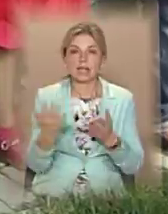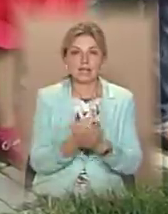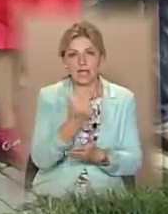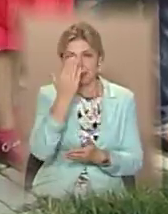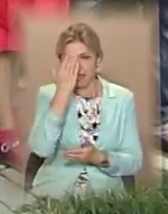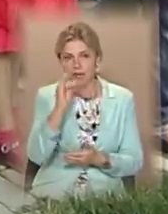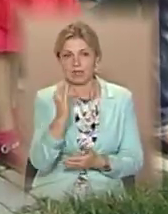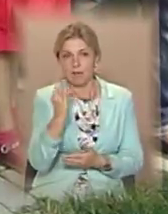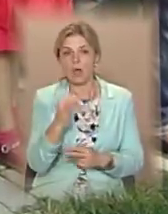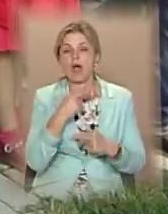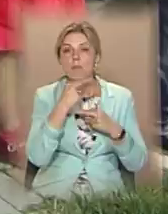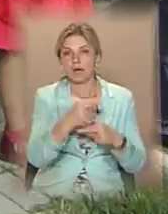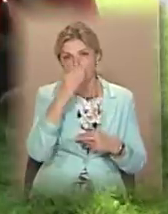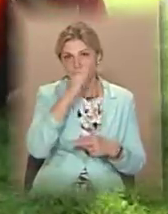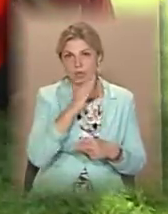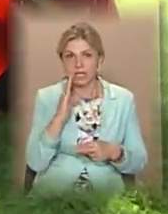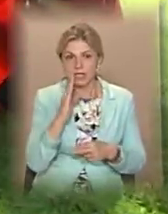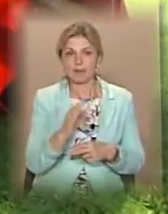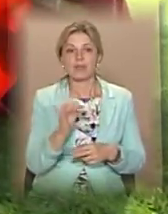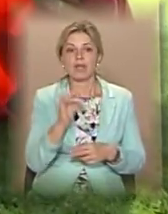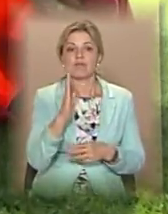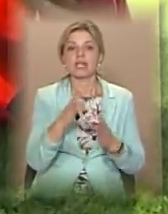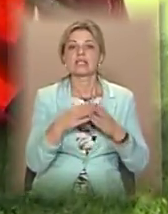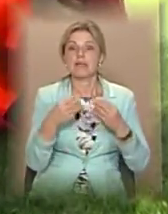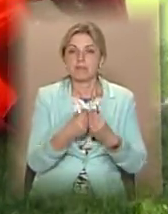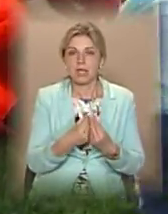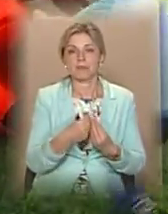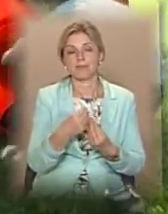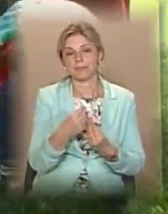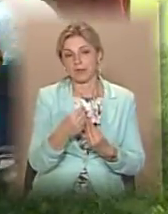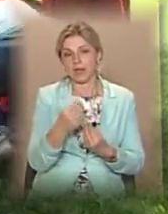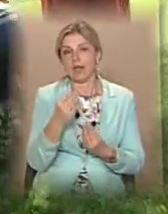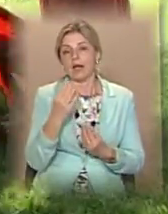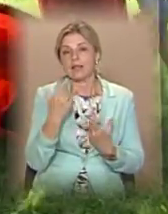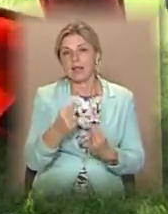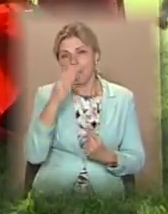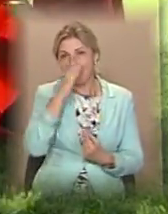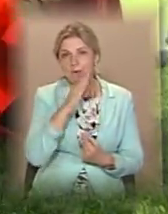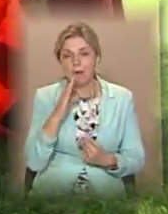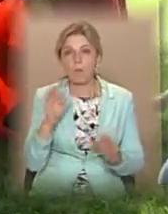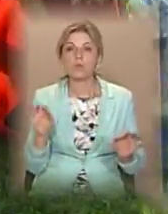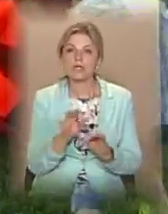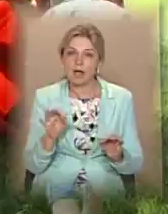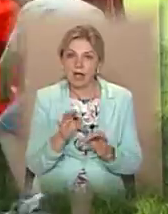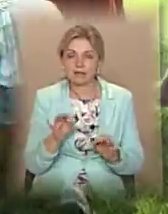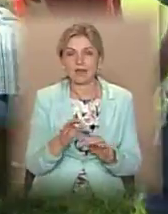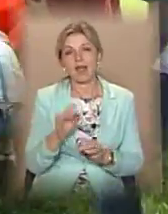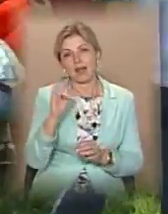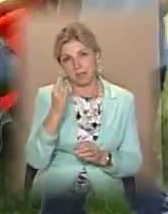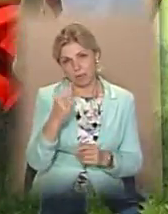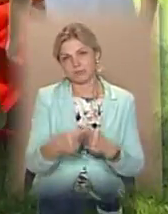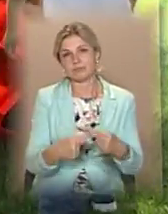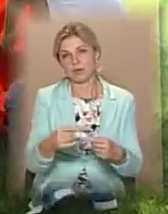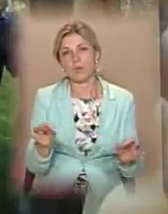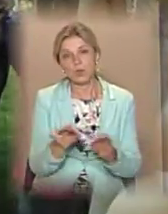на нього увагу батьків. Очевидно, що на дитину сім'ї музикантів чекатиме швидше за все музична школа, а нащадків танцівників – балетні студії. А